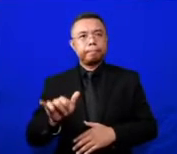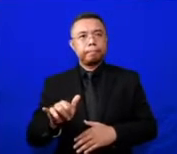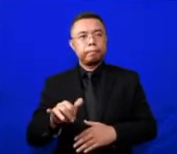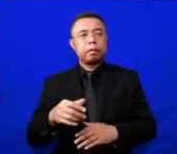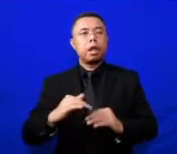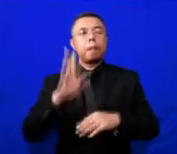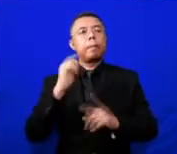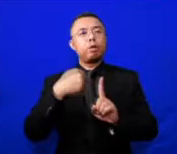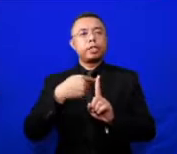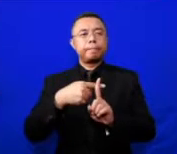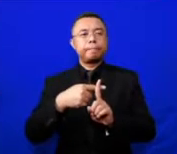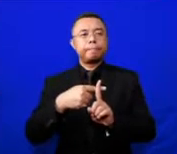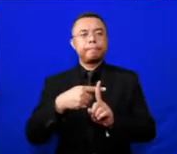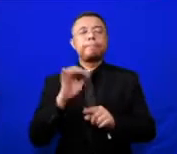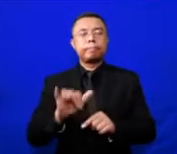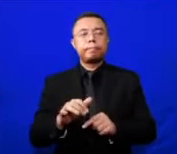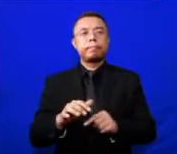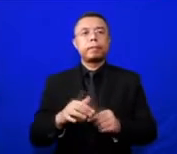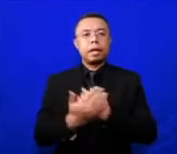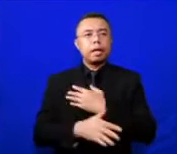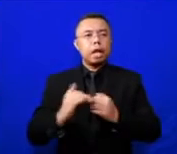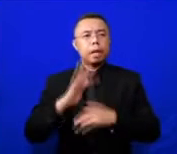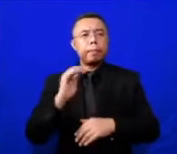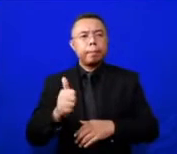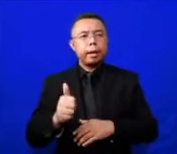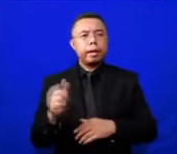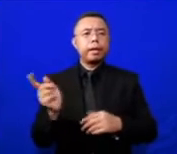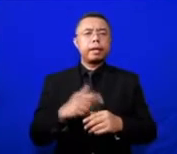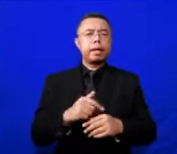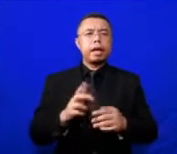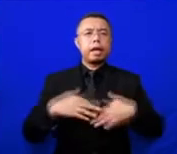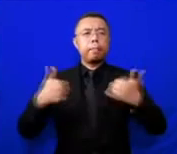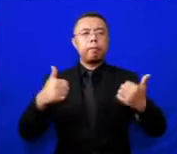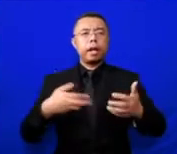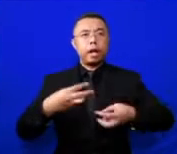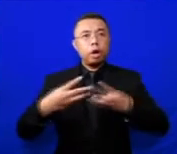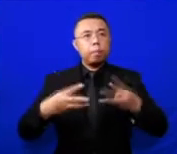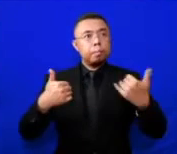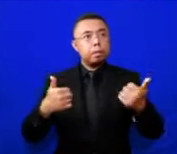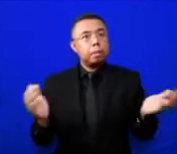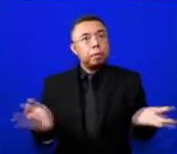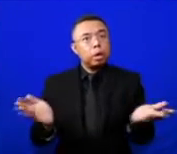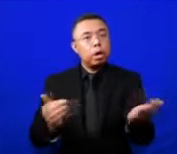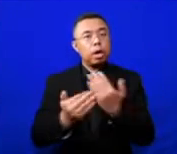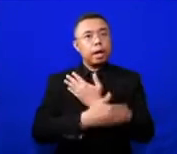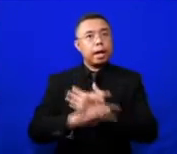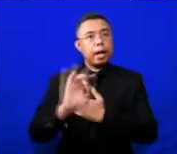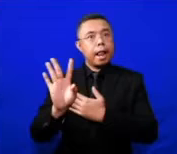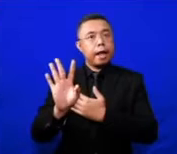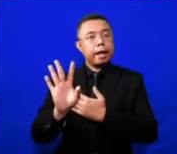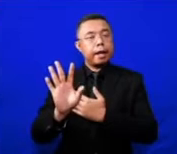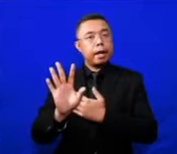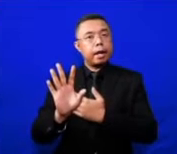bagus beli Positif itu satu negara ini membaik nato dari segi pemulihan ekonomi petani bisa mendorong negara-negara tetangganya